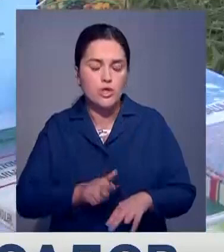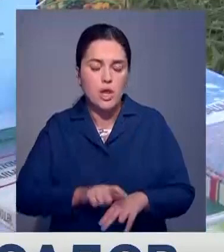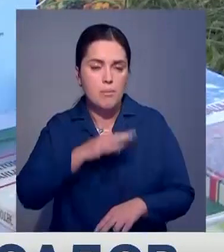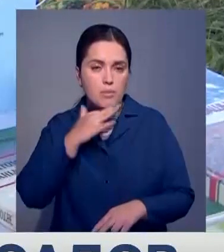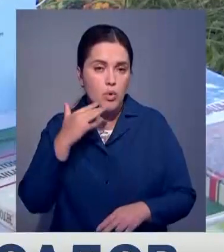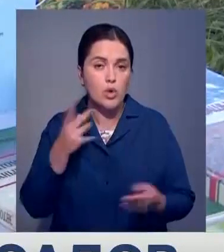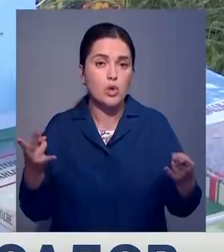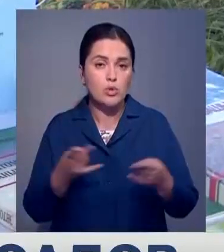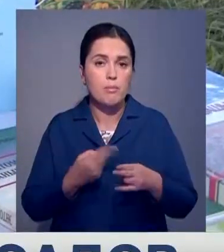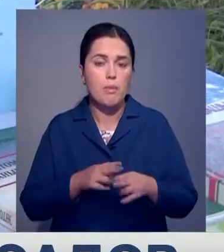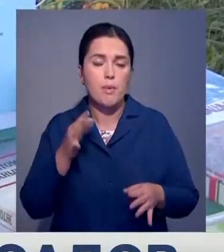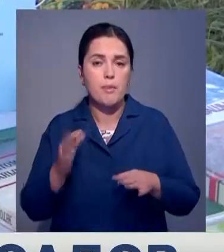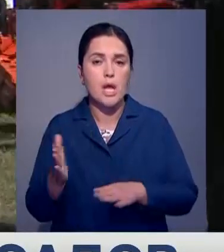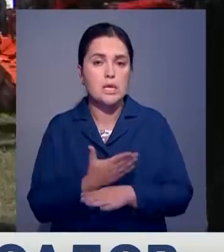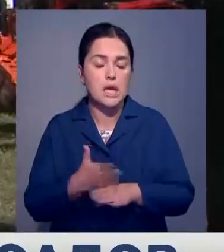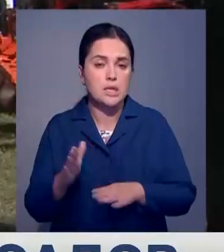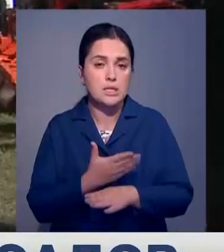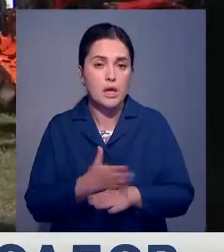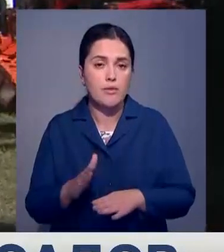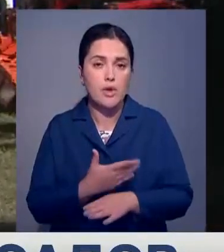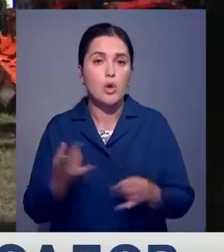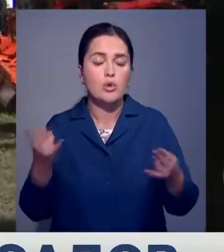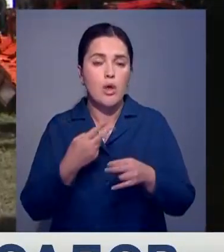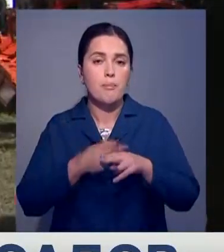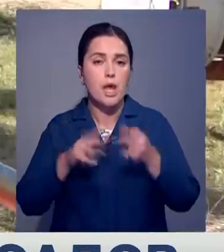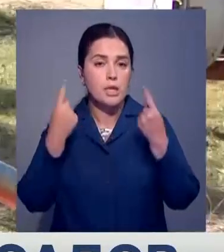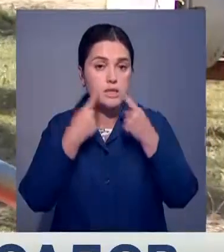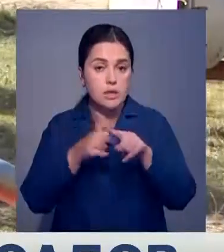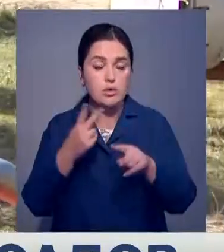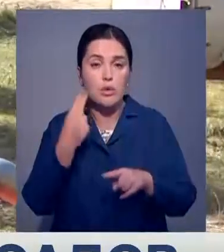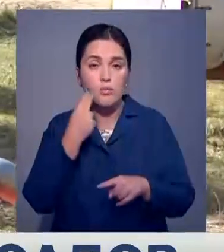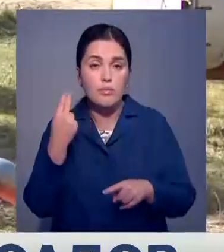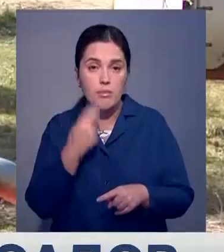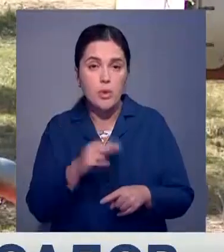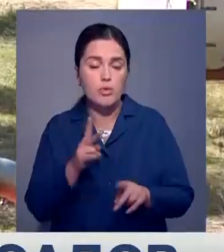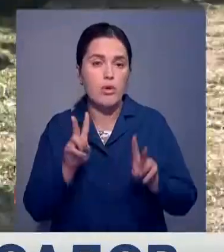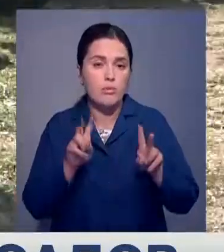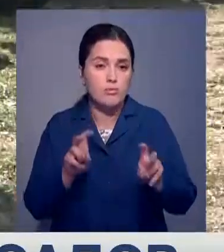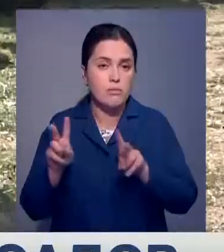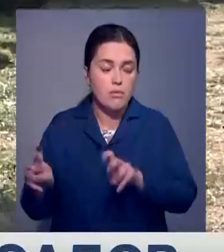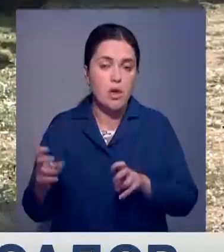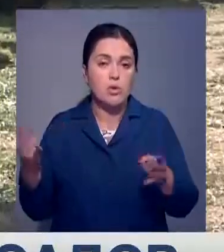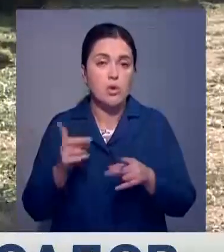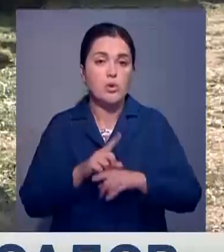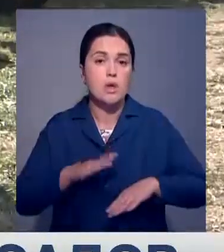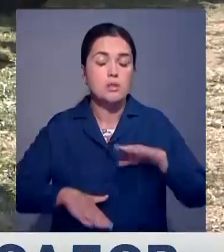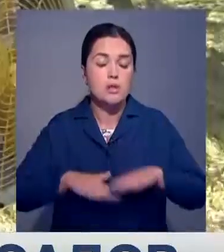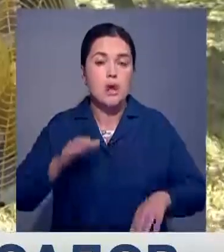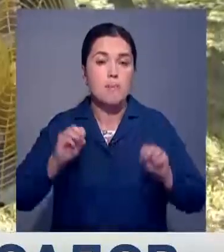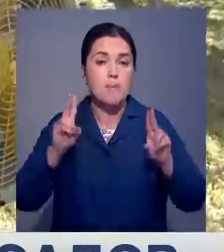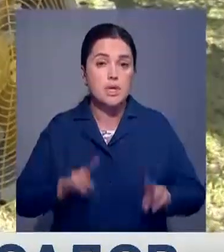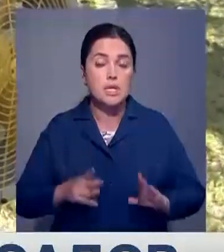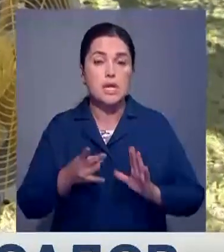Нужно проводить правильную сортовую политику, применять современные технологии, о брендировании не забывать и кадры готовить. Половина садов